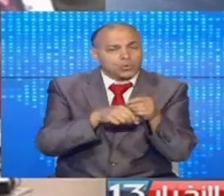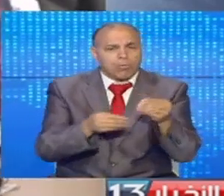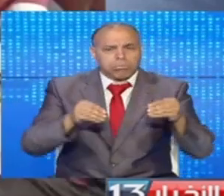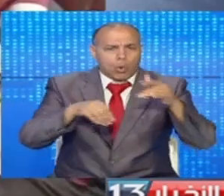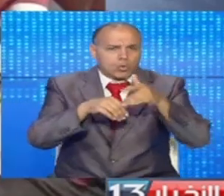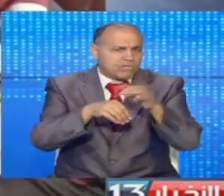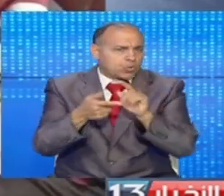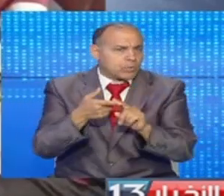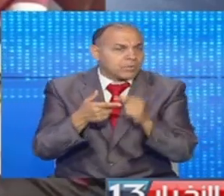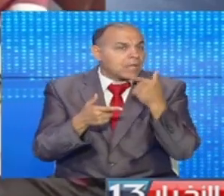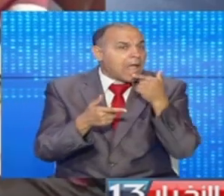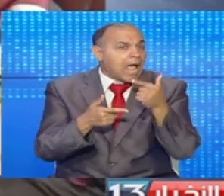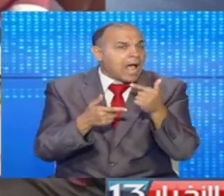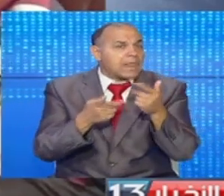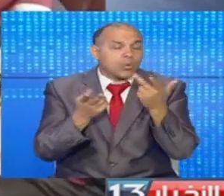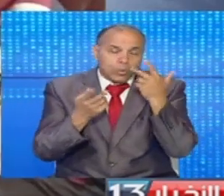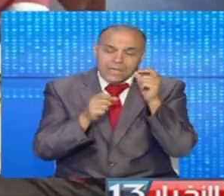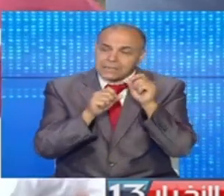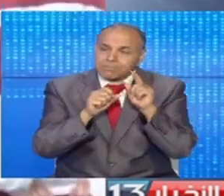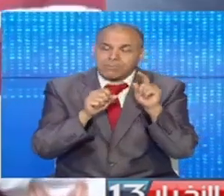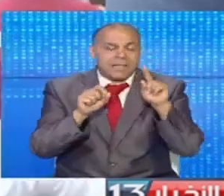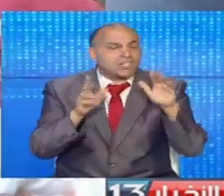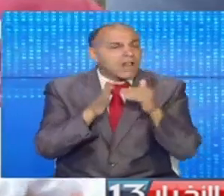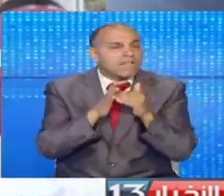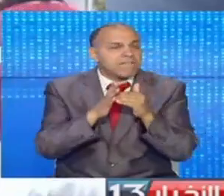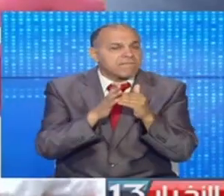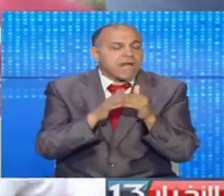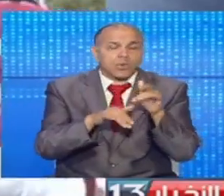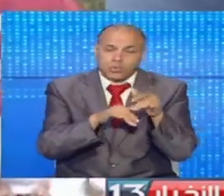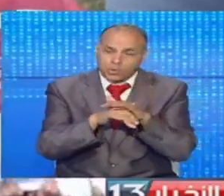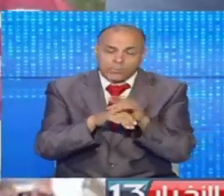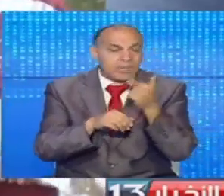من المصابين والذي فاق 17700 إصابة،